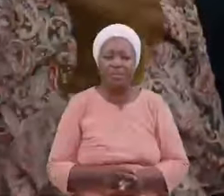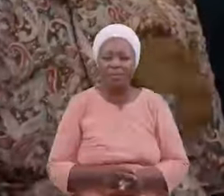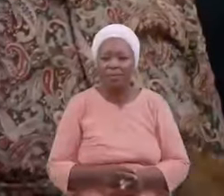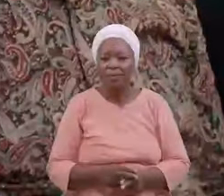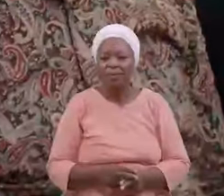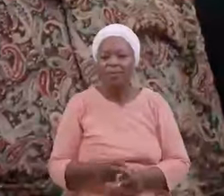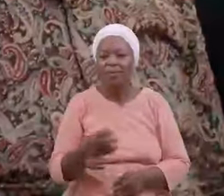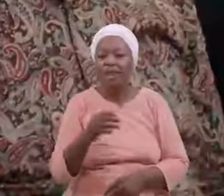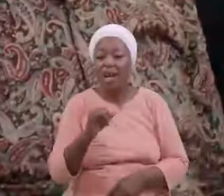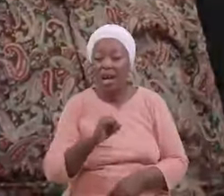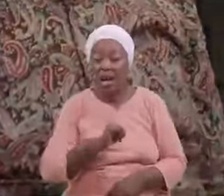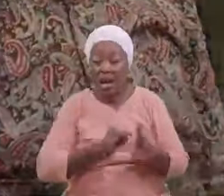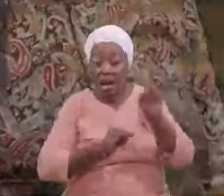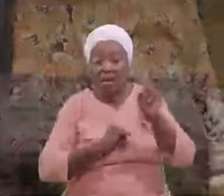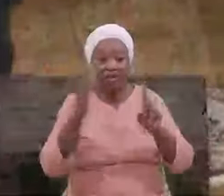Je te guérirai.